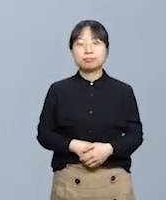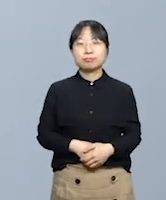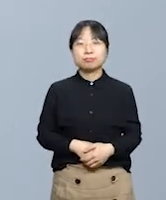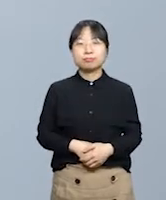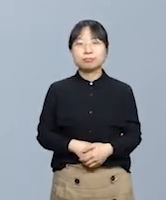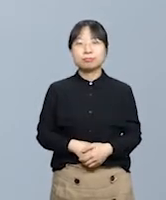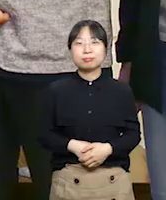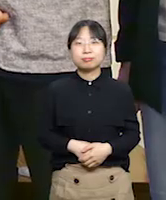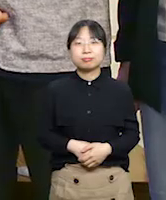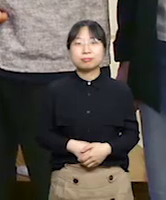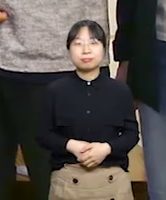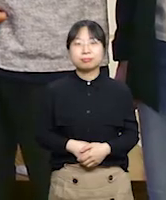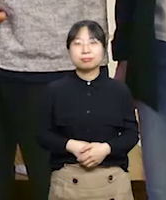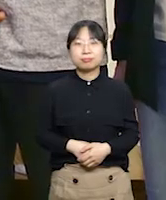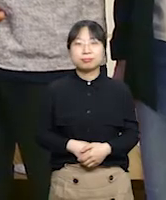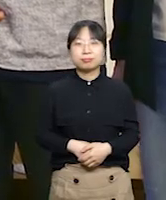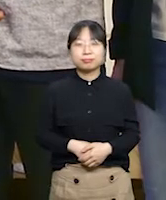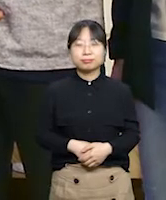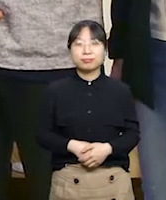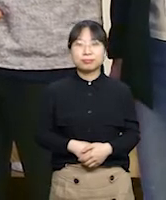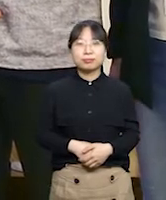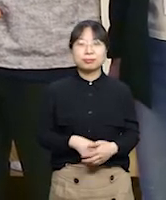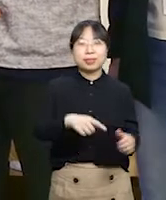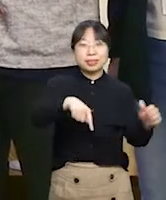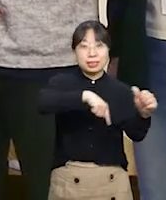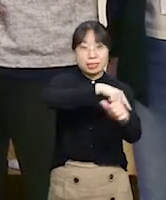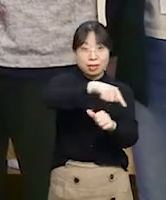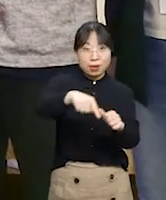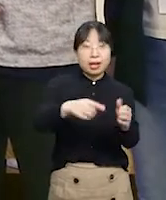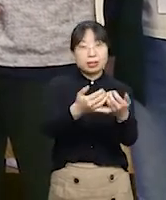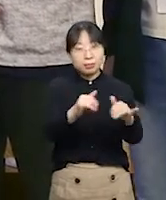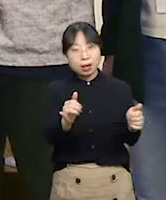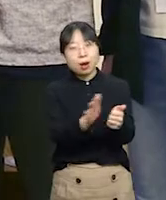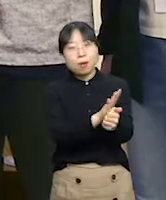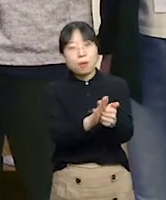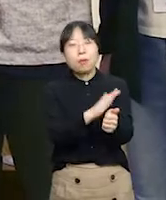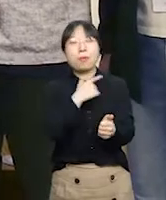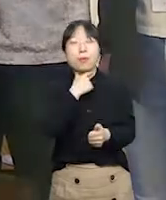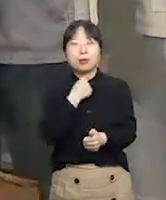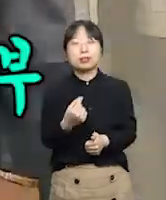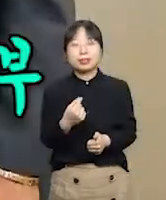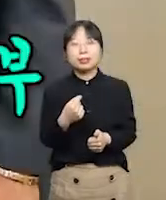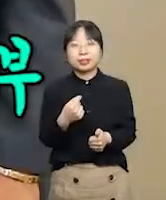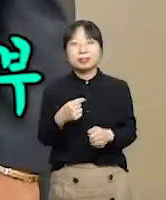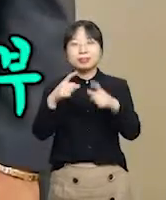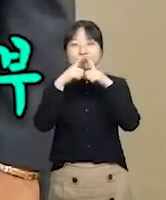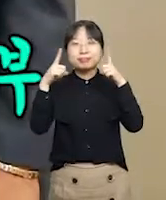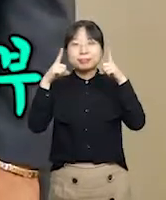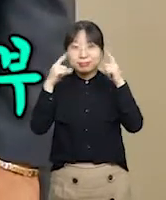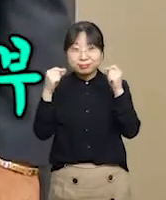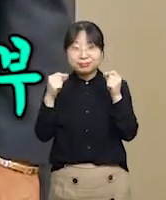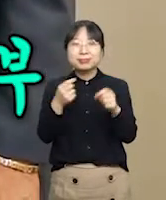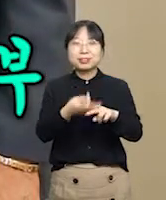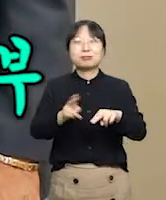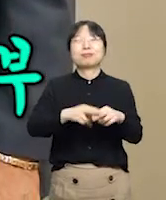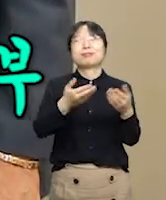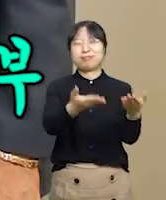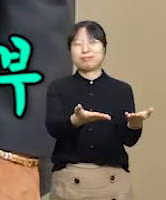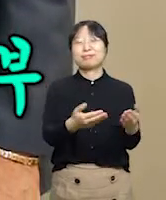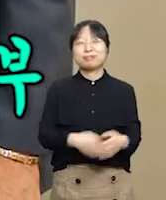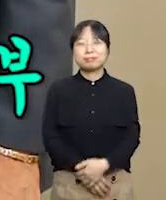마스크였고요. 비록 마스크라도 좀 도움이 됐으면 좋겠다 그런 마음으로 마스크를 선물을 하게